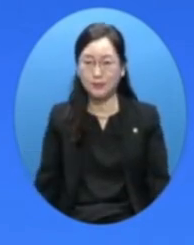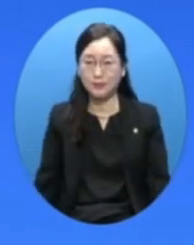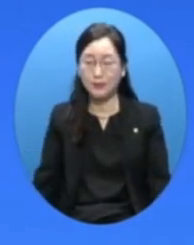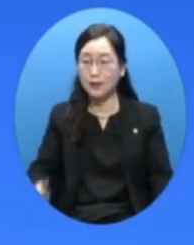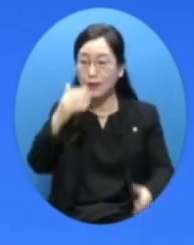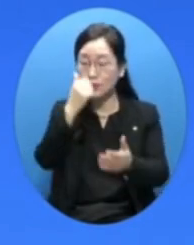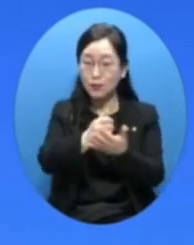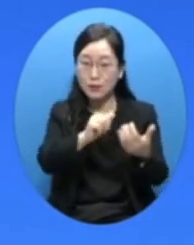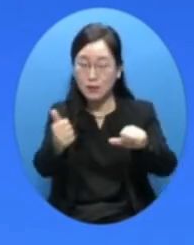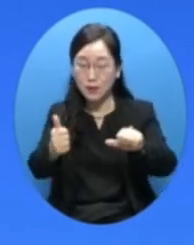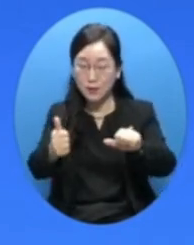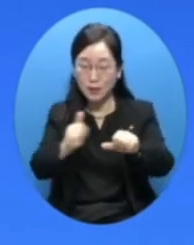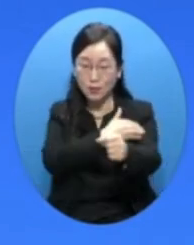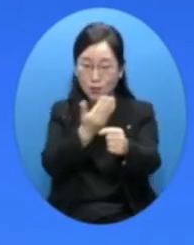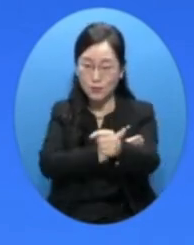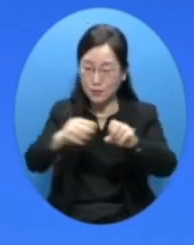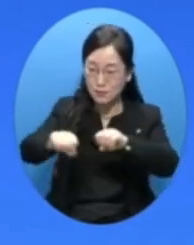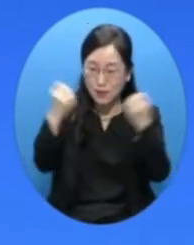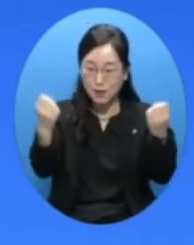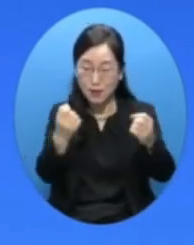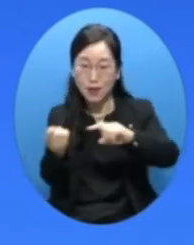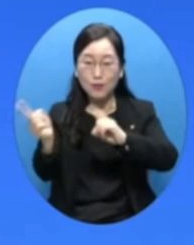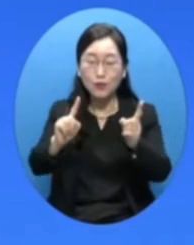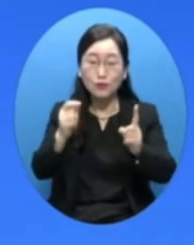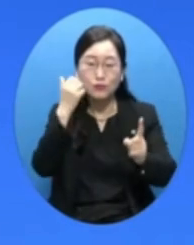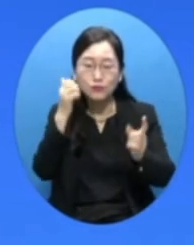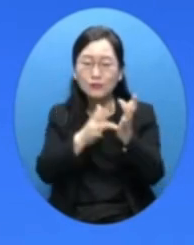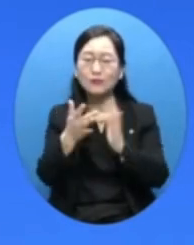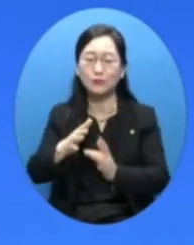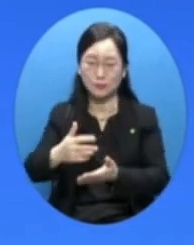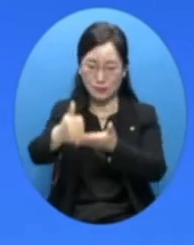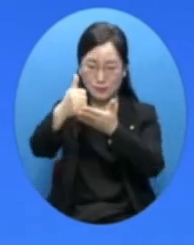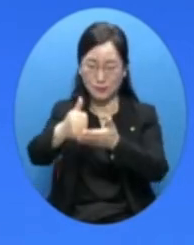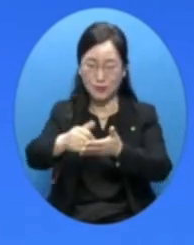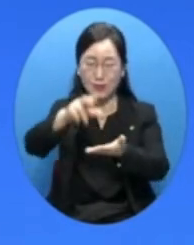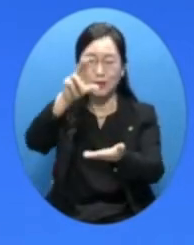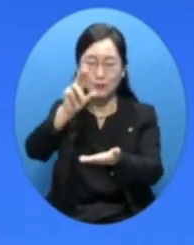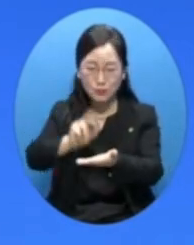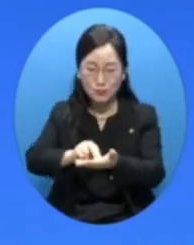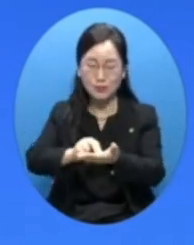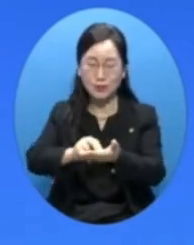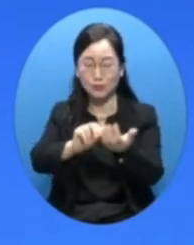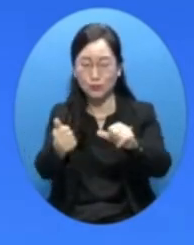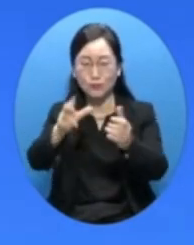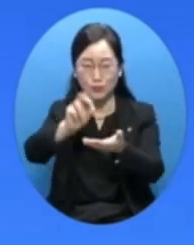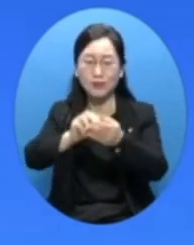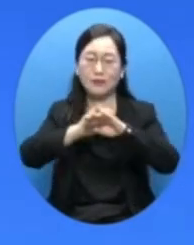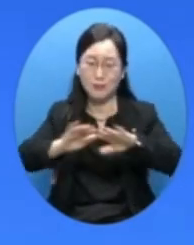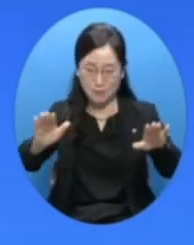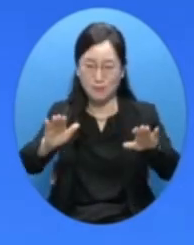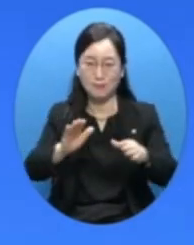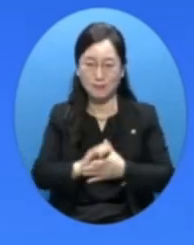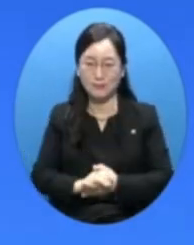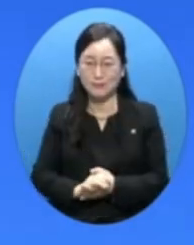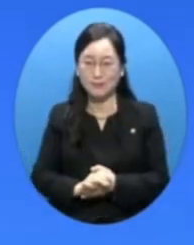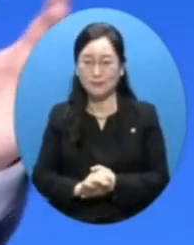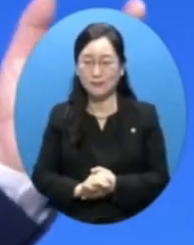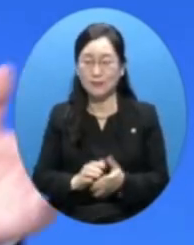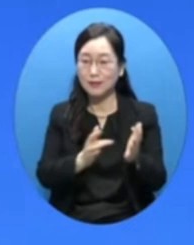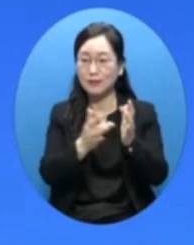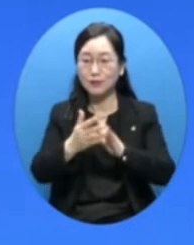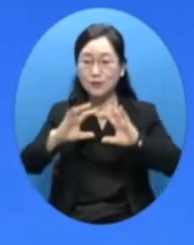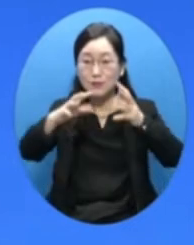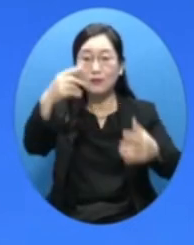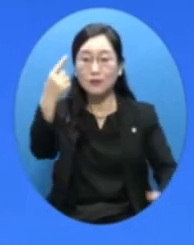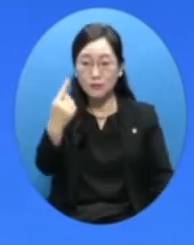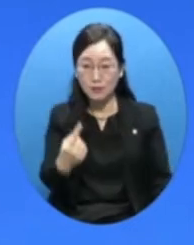죄와 사망의 원사를 깨뜨리시고 부활하신 예수님이 이 문제를 해결하셨습니다. 예수님이 이 땅에